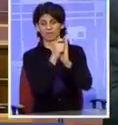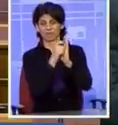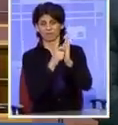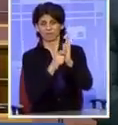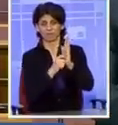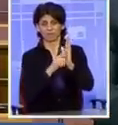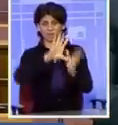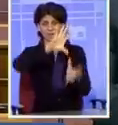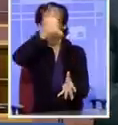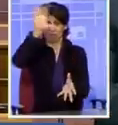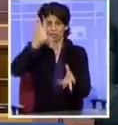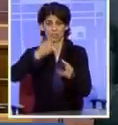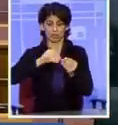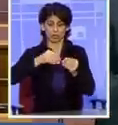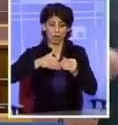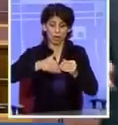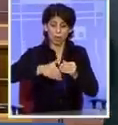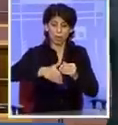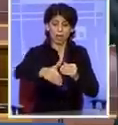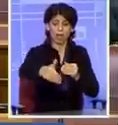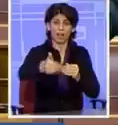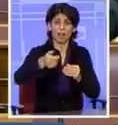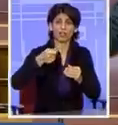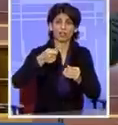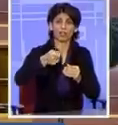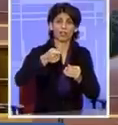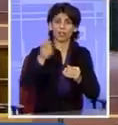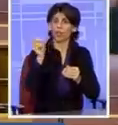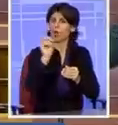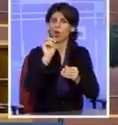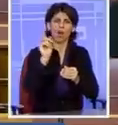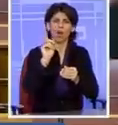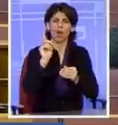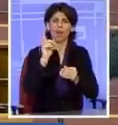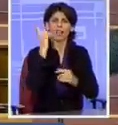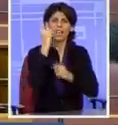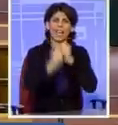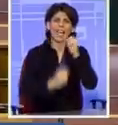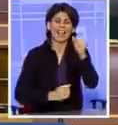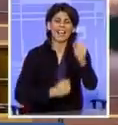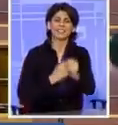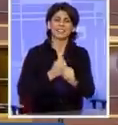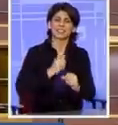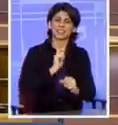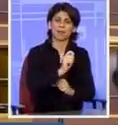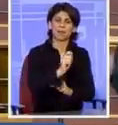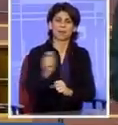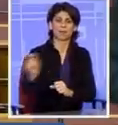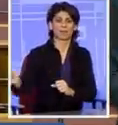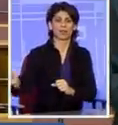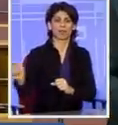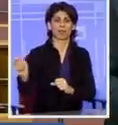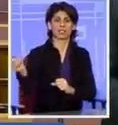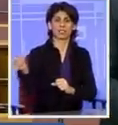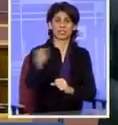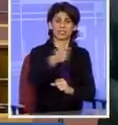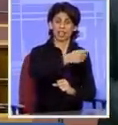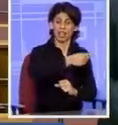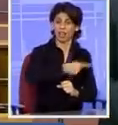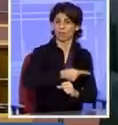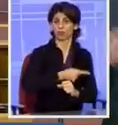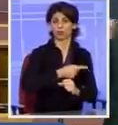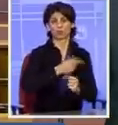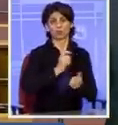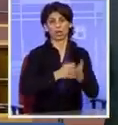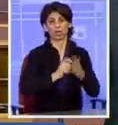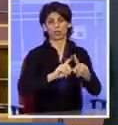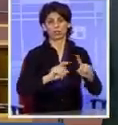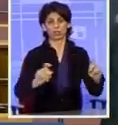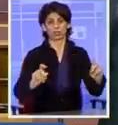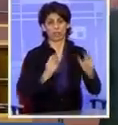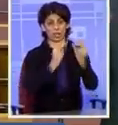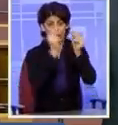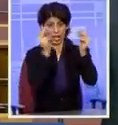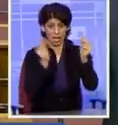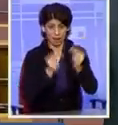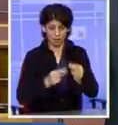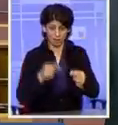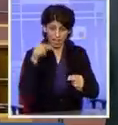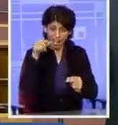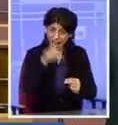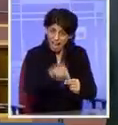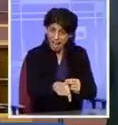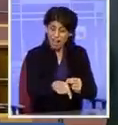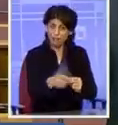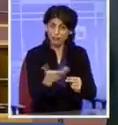το σύνολο των μελλοντικών οφειλών και όχι μόνο τις ετήσιες πληρωμές προς τους προμηθευτές. Αποτέλεσμα και αυτής